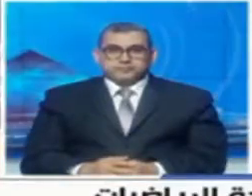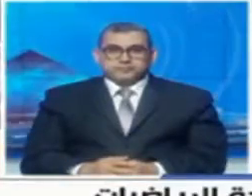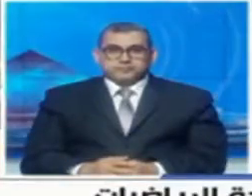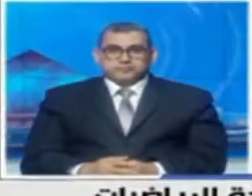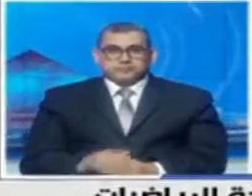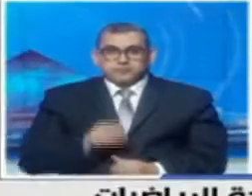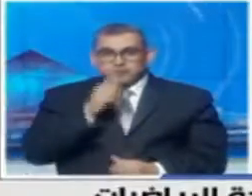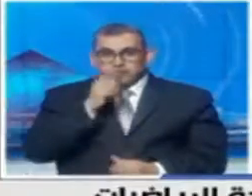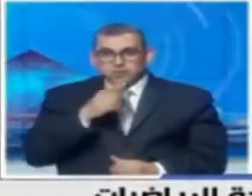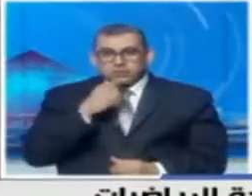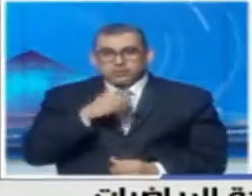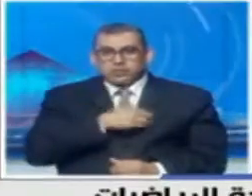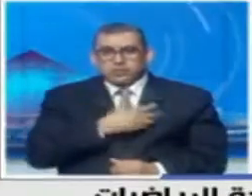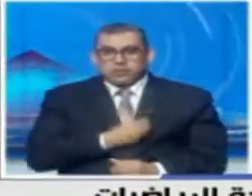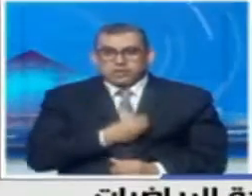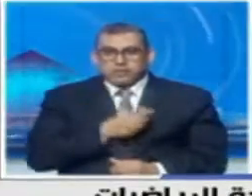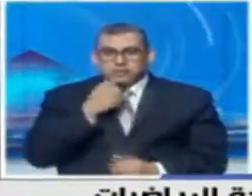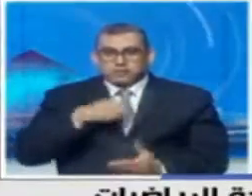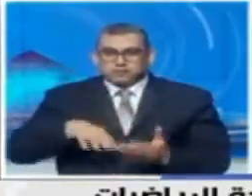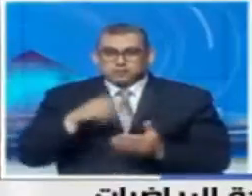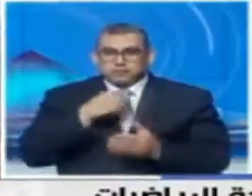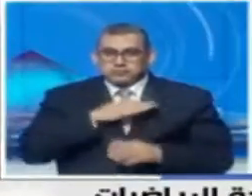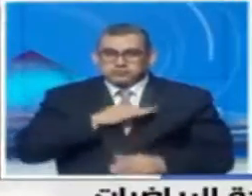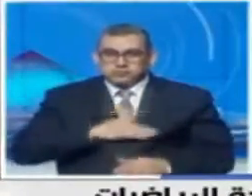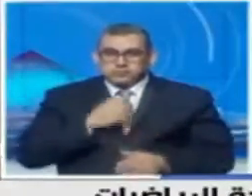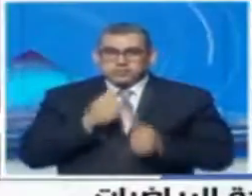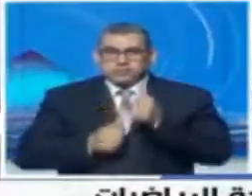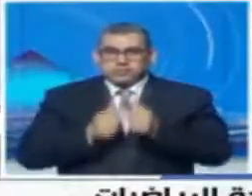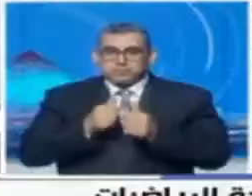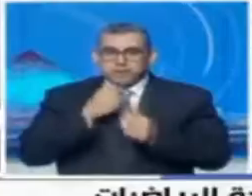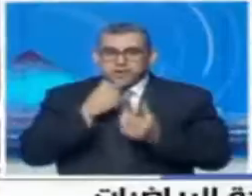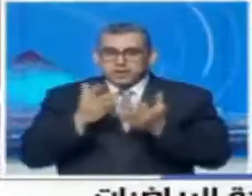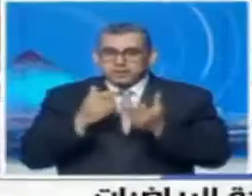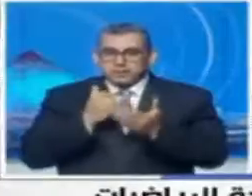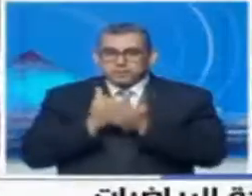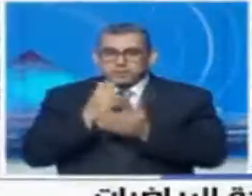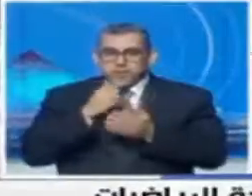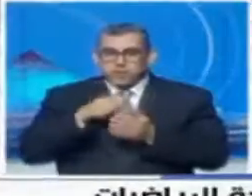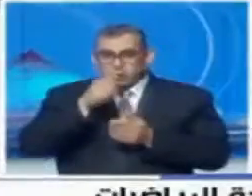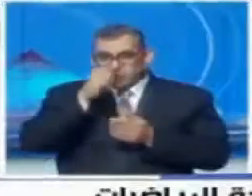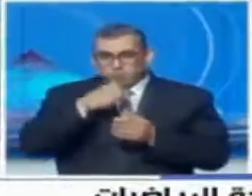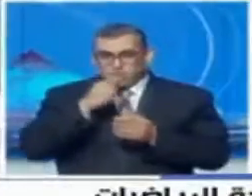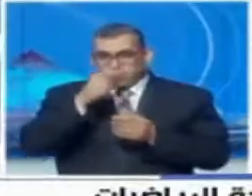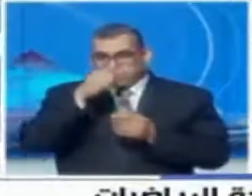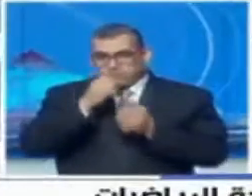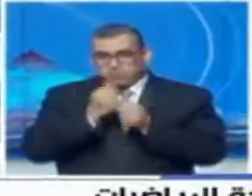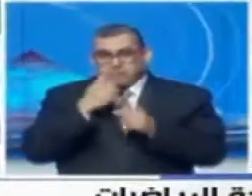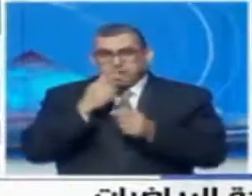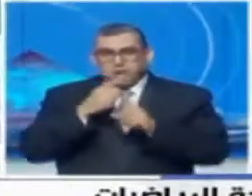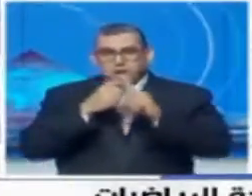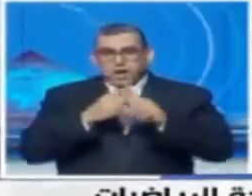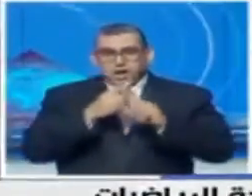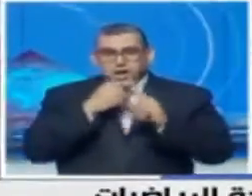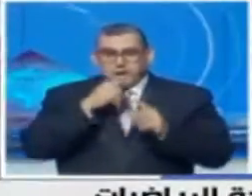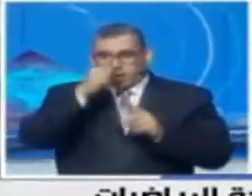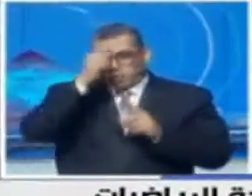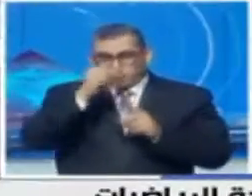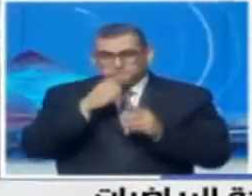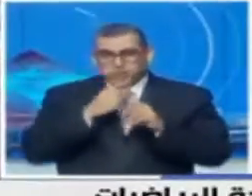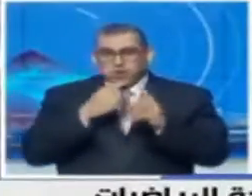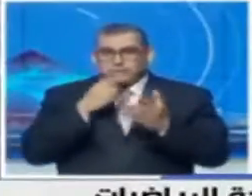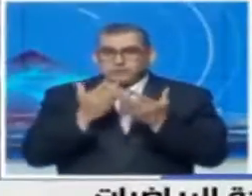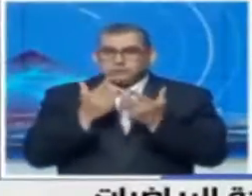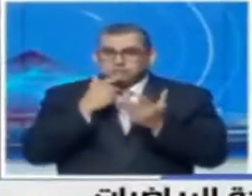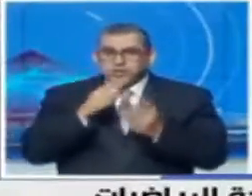حالة من الاطمئنان والهدوء سادت أجواء امتحاني الجبر والهندسة الفراغية للثانوية العامة لشعبة الرياضيات، حيث